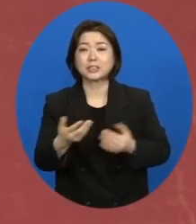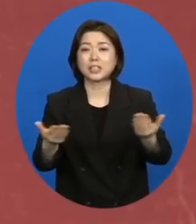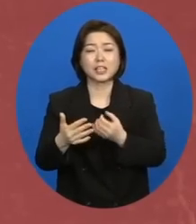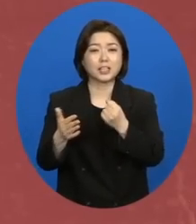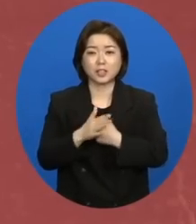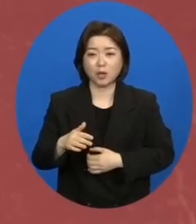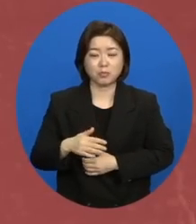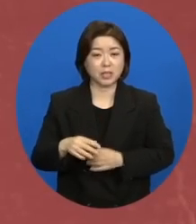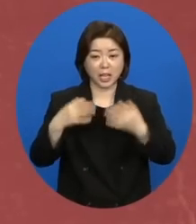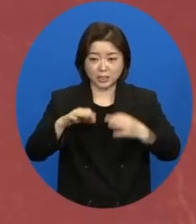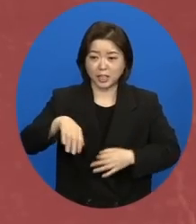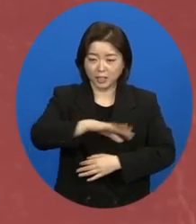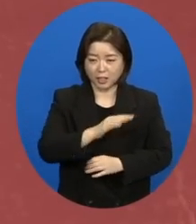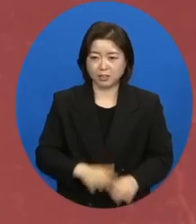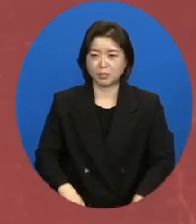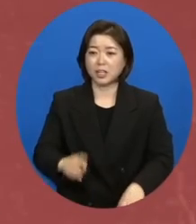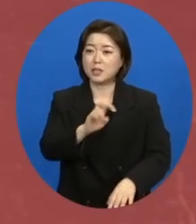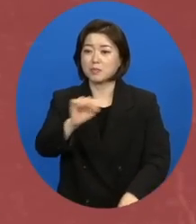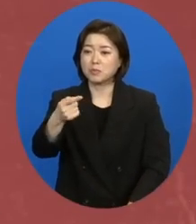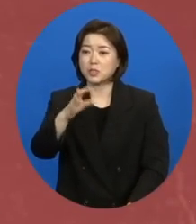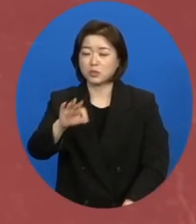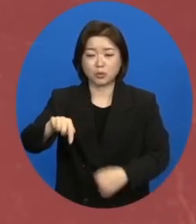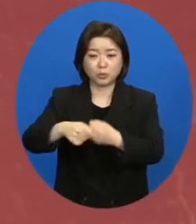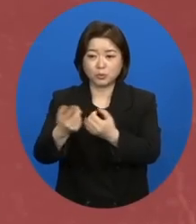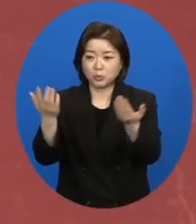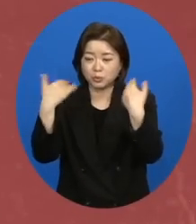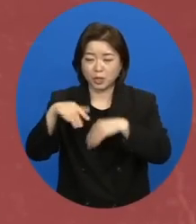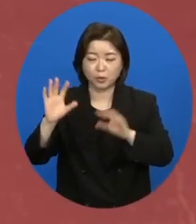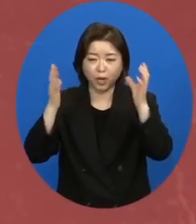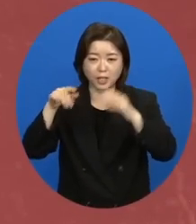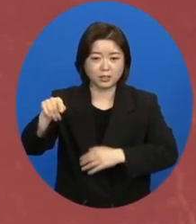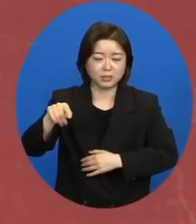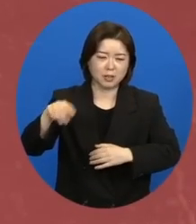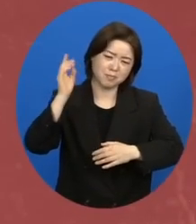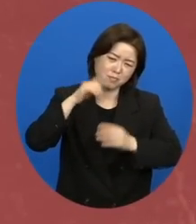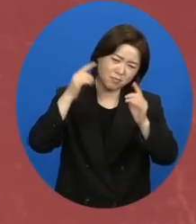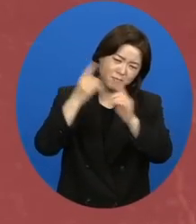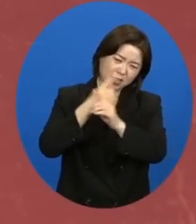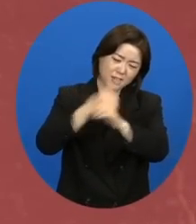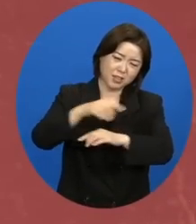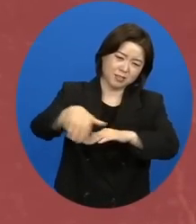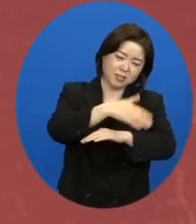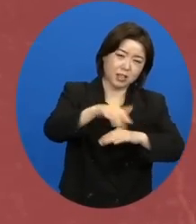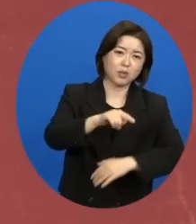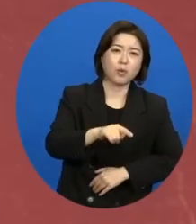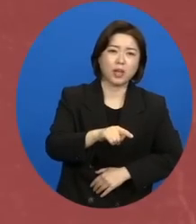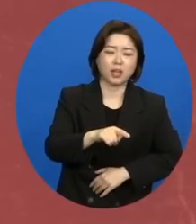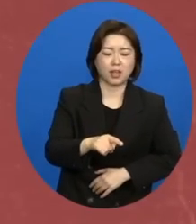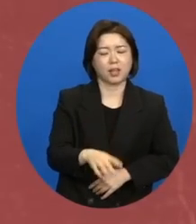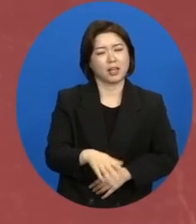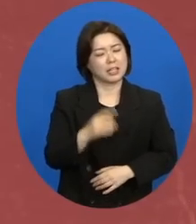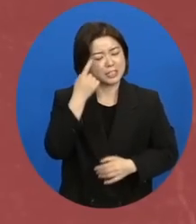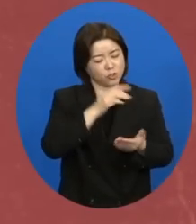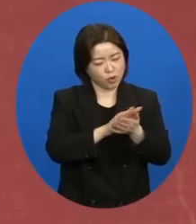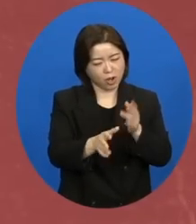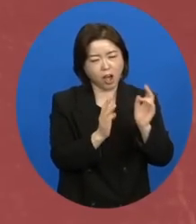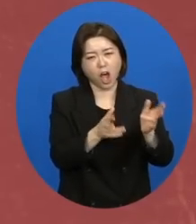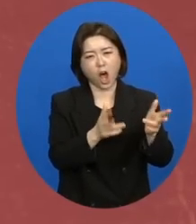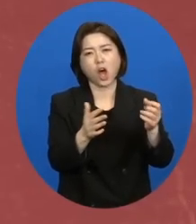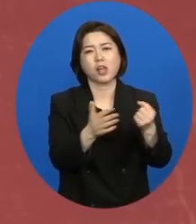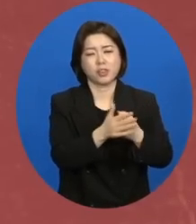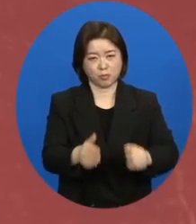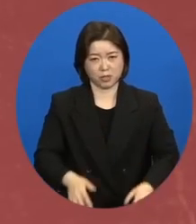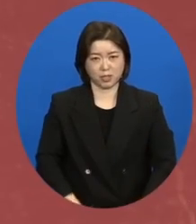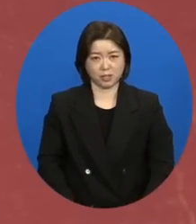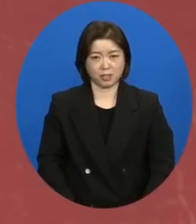애들은 은행을 매일 가두구만. 에어컨 때문에. 여러분 5일 장이 열리면 뭐하러 가야